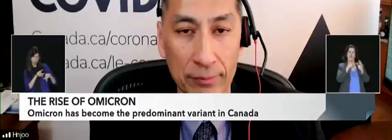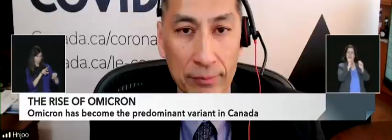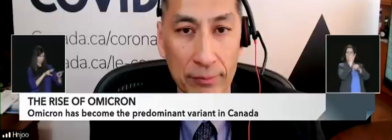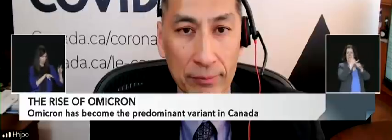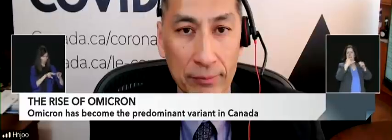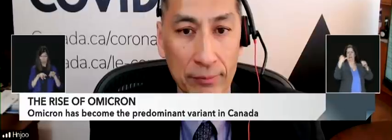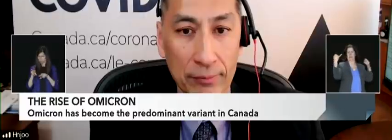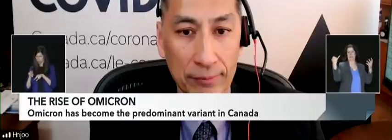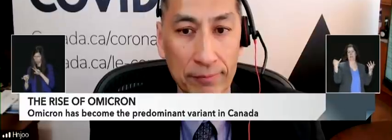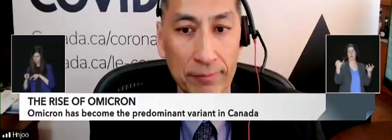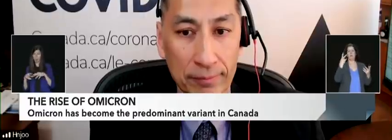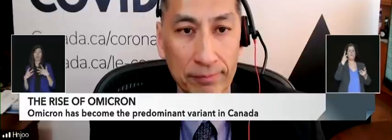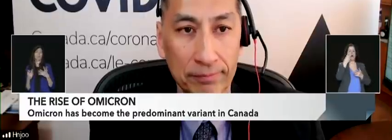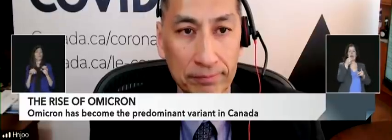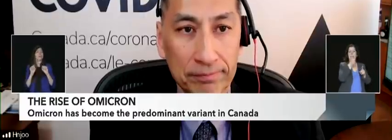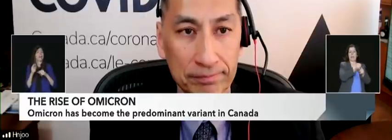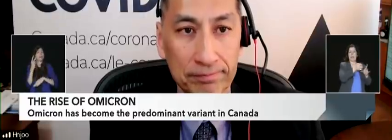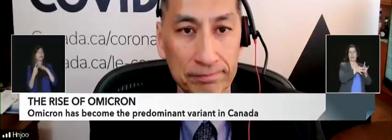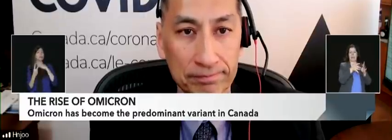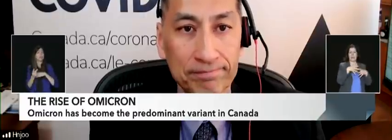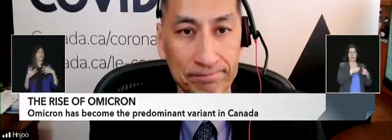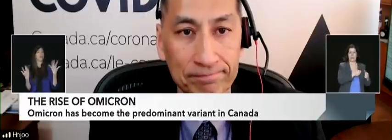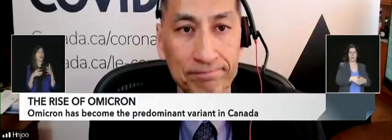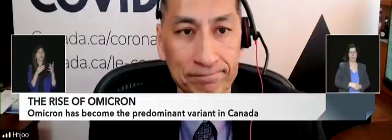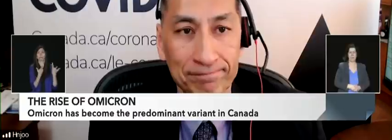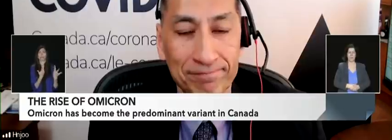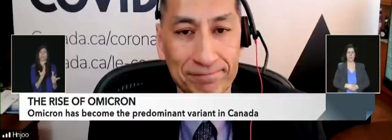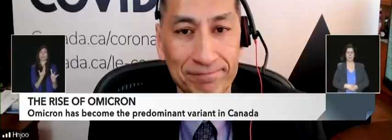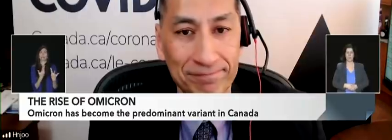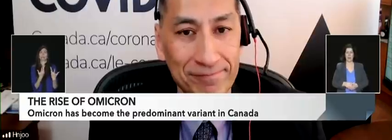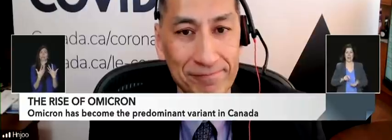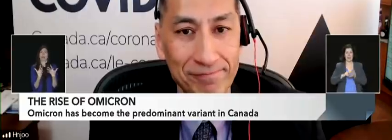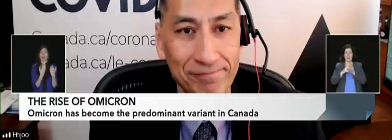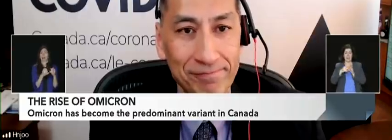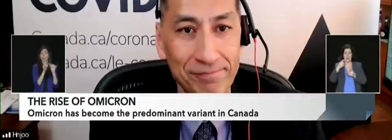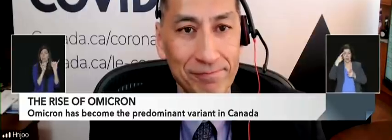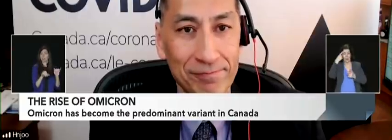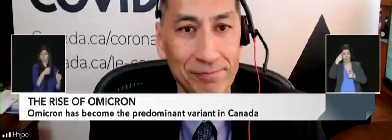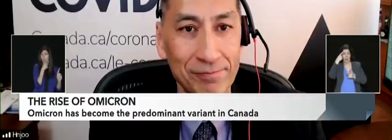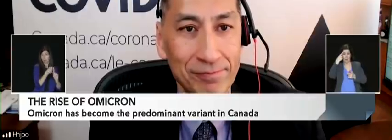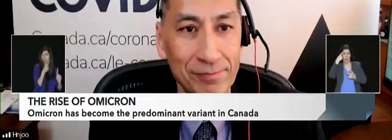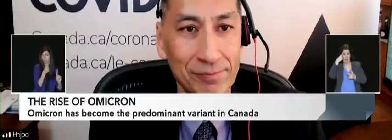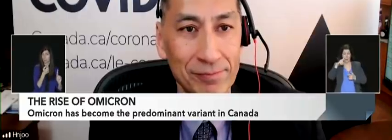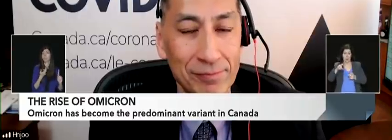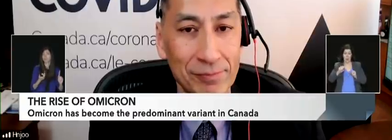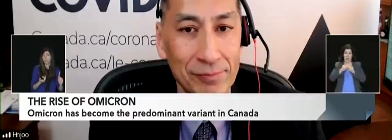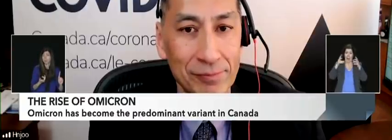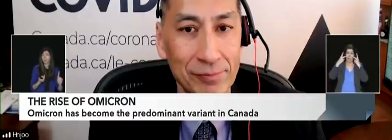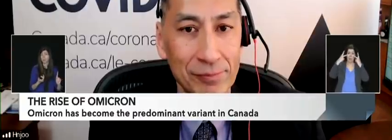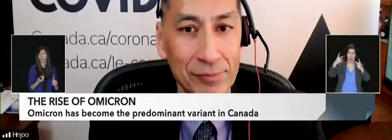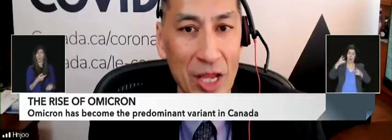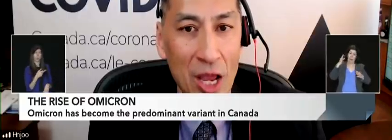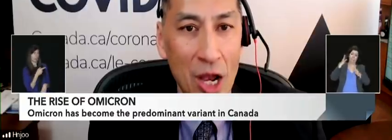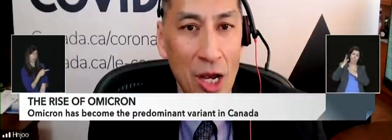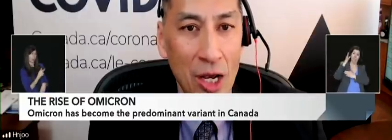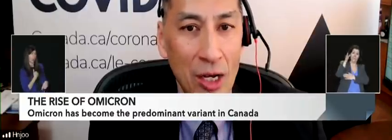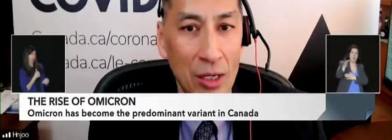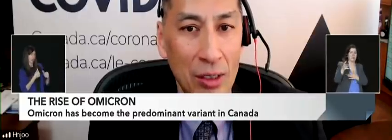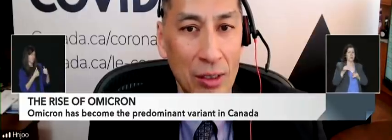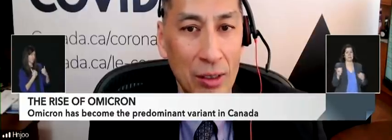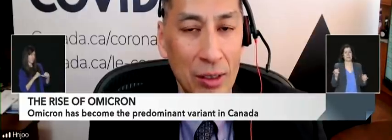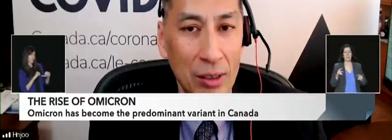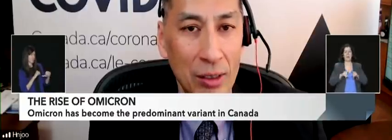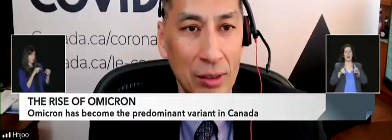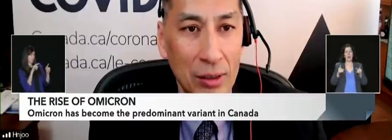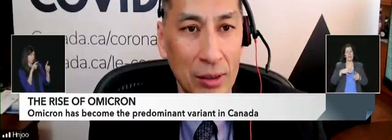Donc, si je comprends bien votre réponse, ça prendrait une boule de cristal même pour voir la situation actuelle des choses, d'accord? Je vais